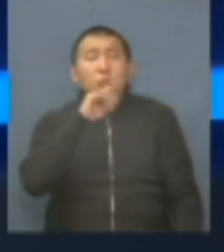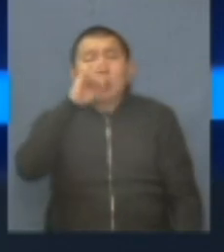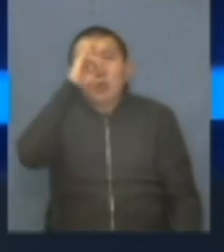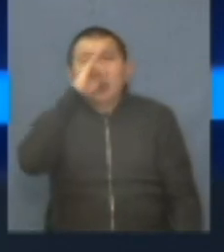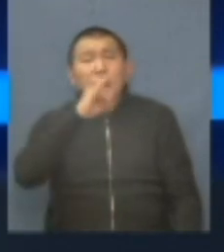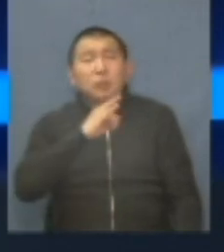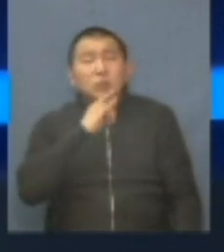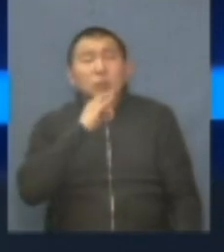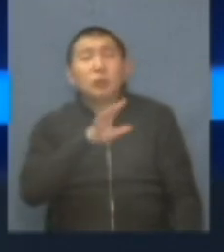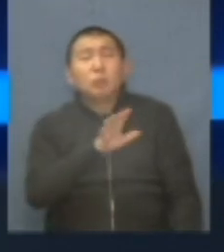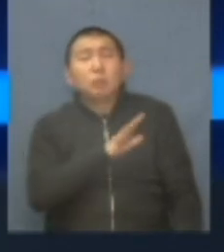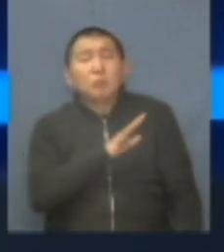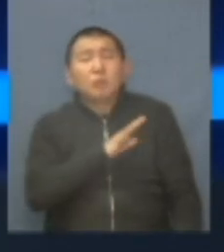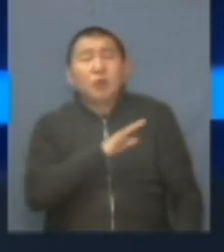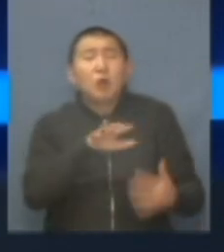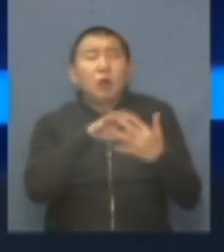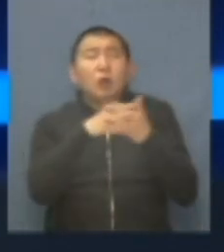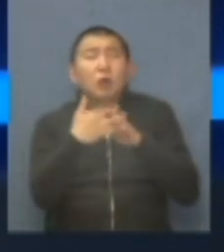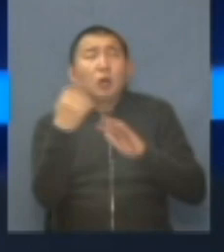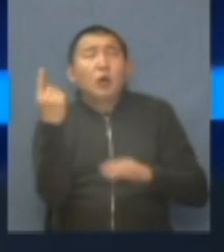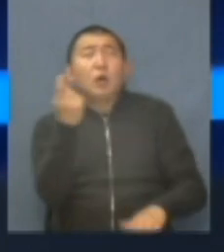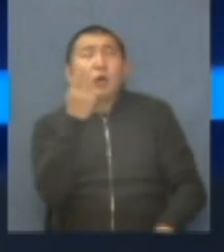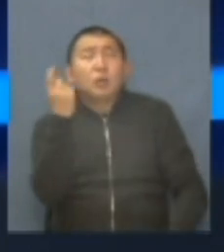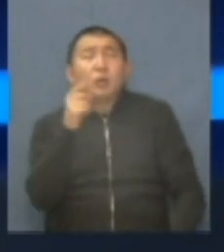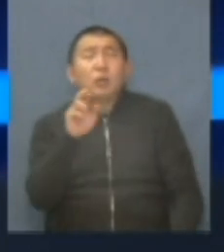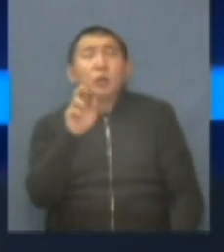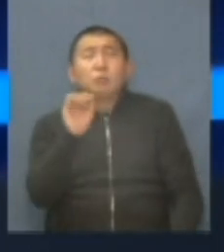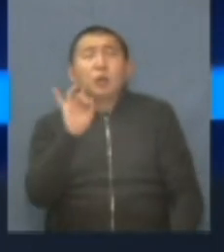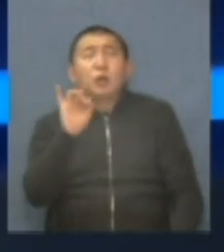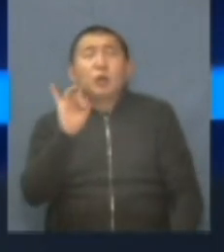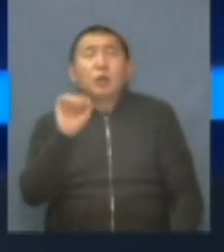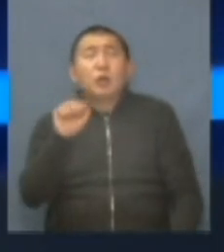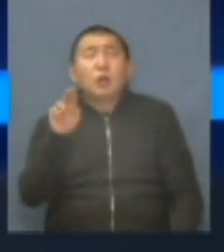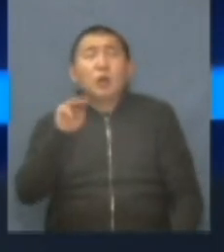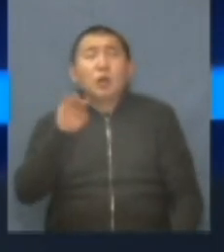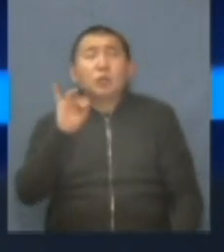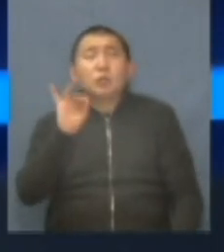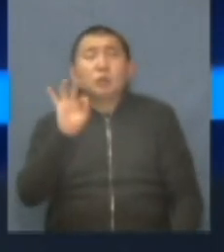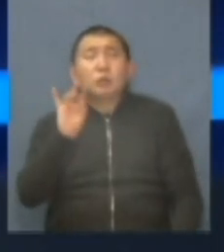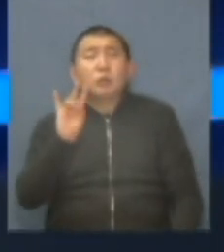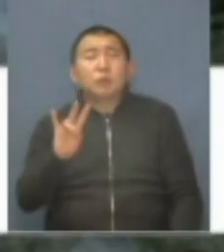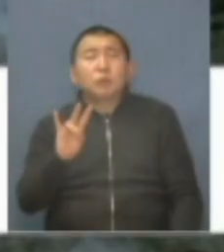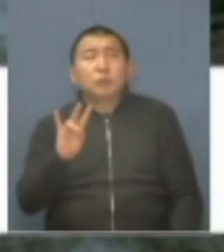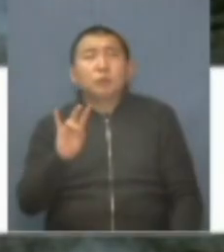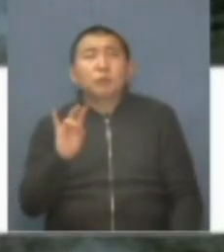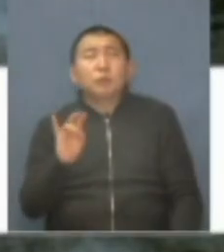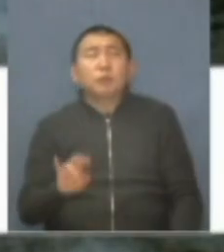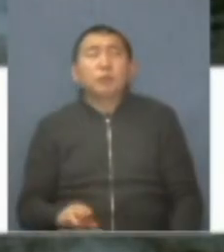образцовом крестьянском хозяйстве «Багратион» и ознакомились с его работой.